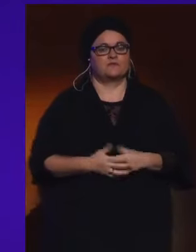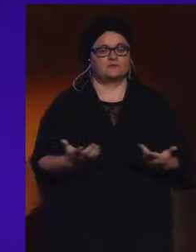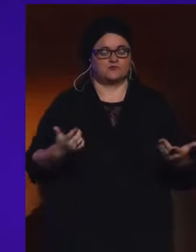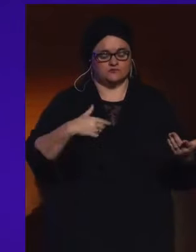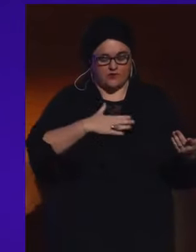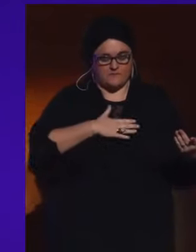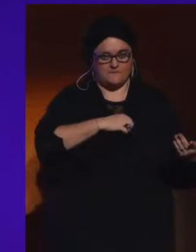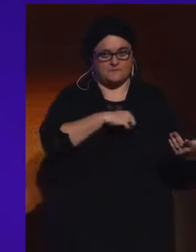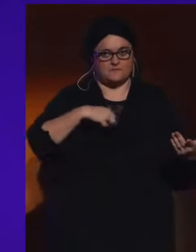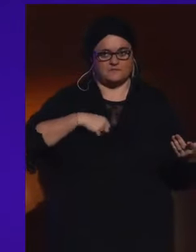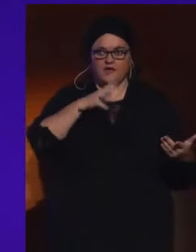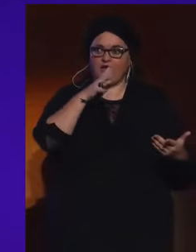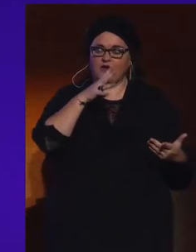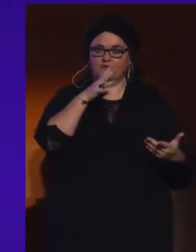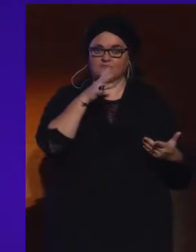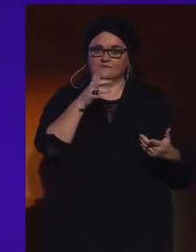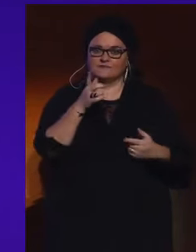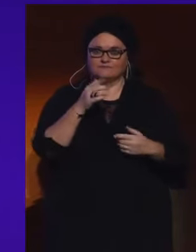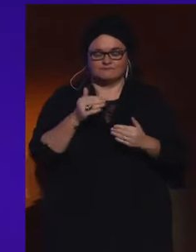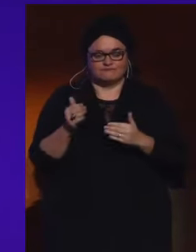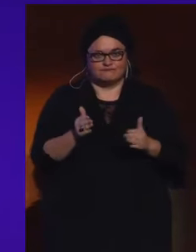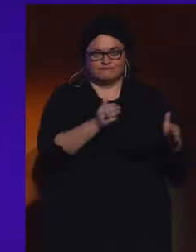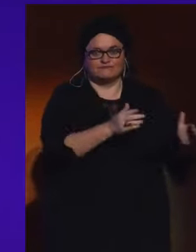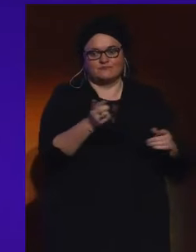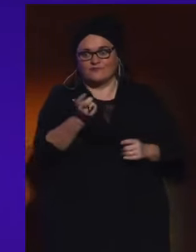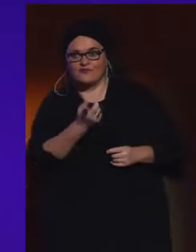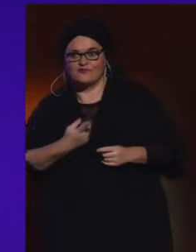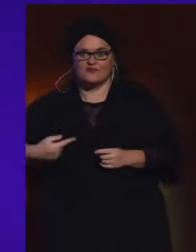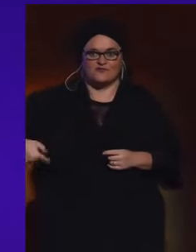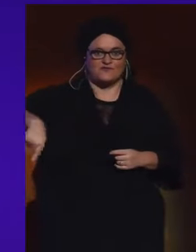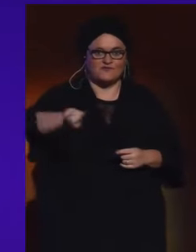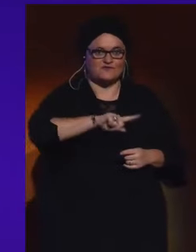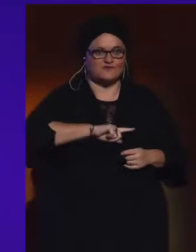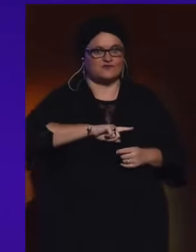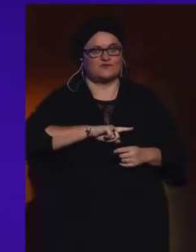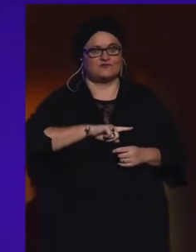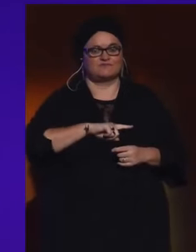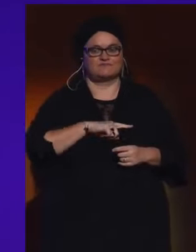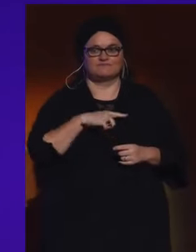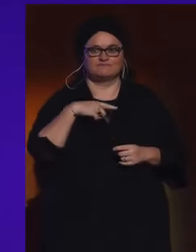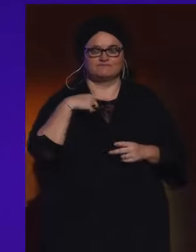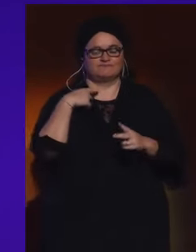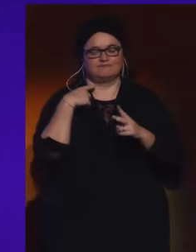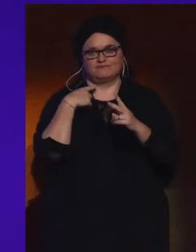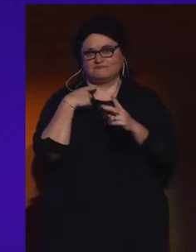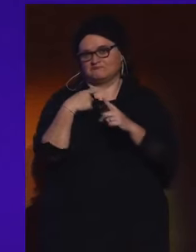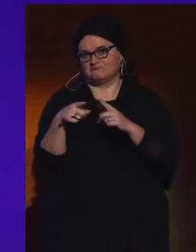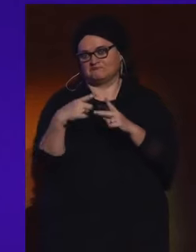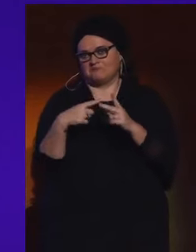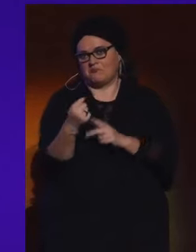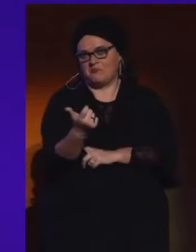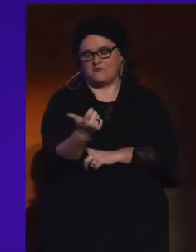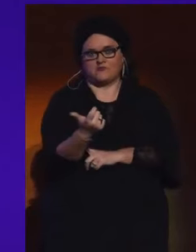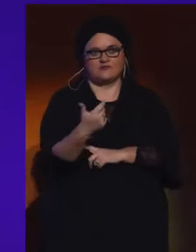Hori niri dagokidan ez, eta orain guri dagokigun ez, beste bi hitz baino ez. Uste